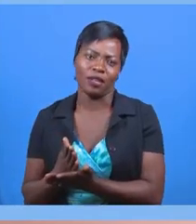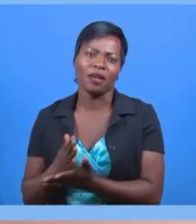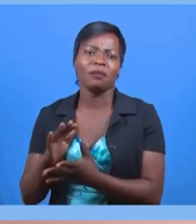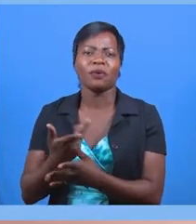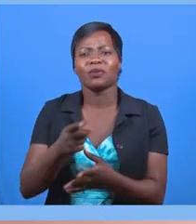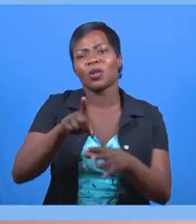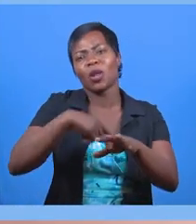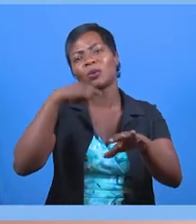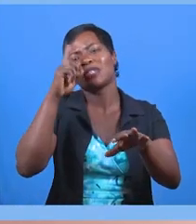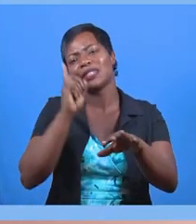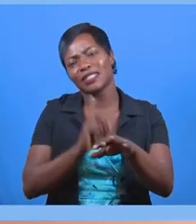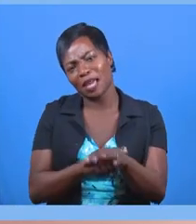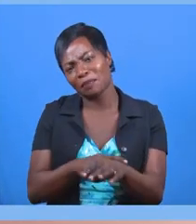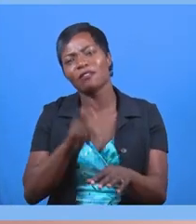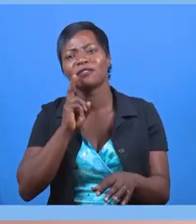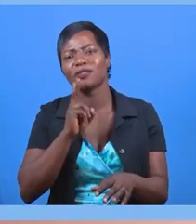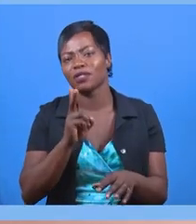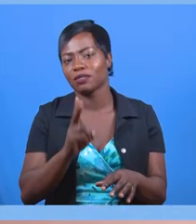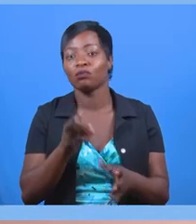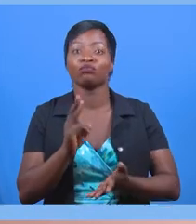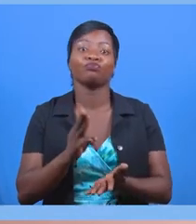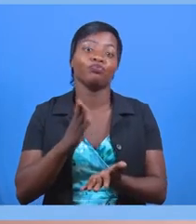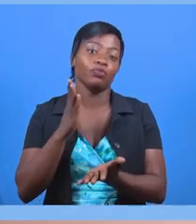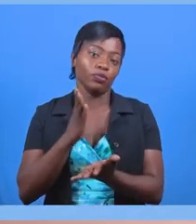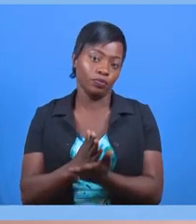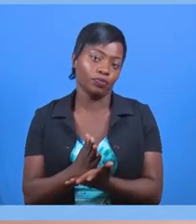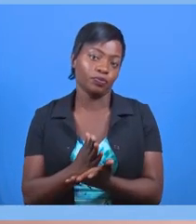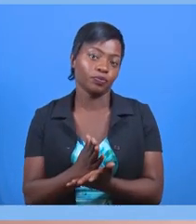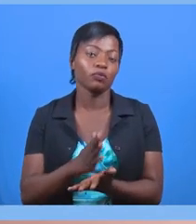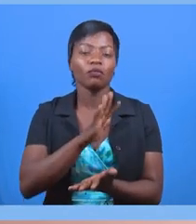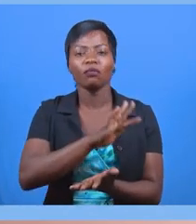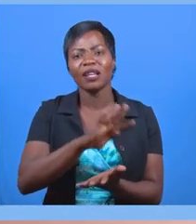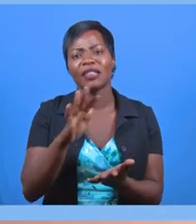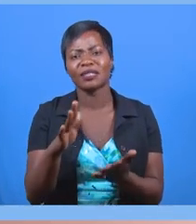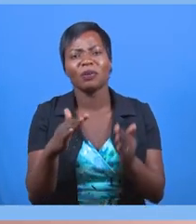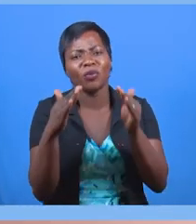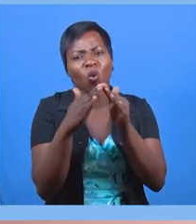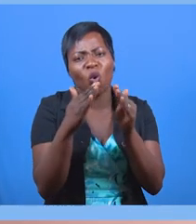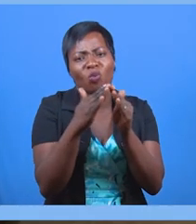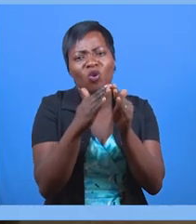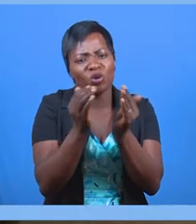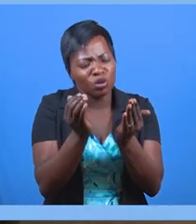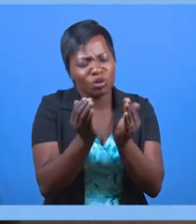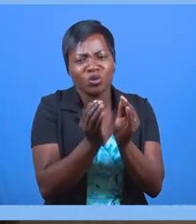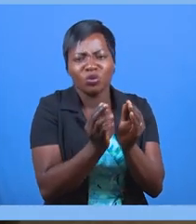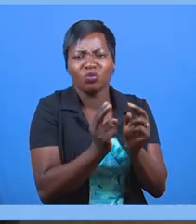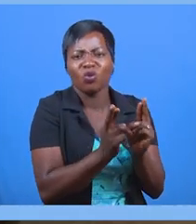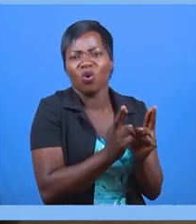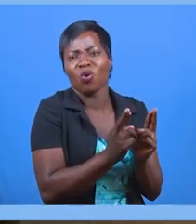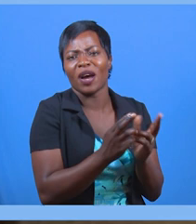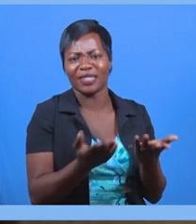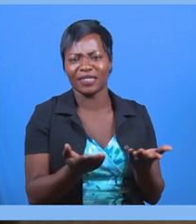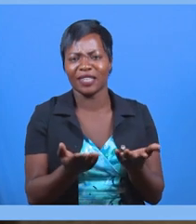aripo magarira atiri kuita yezvino mudzimba omuka kune vakamanikidzika pada wauya zvikanza vana ngavabve